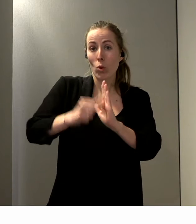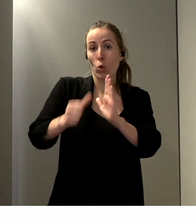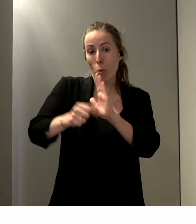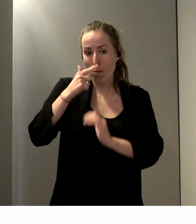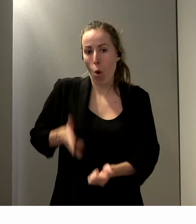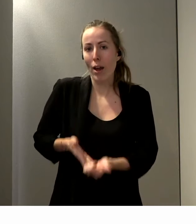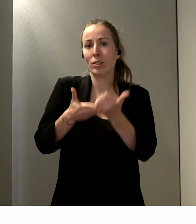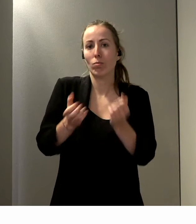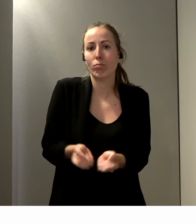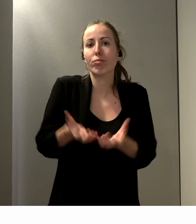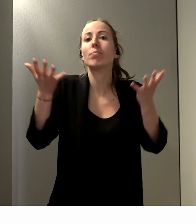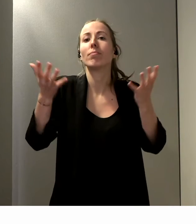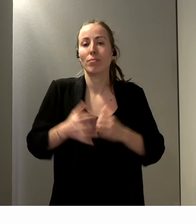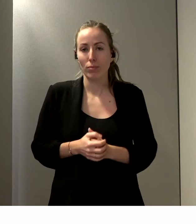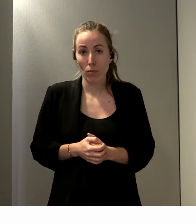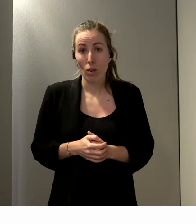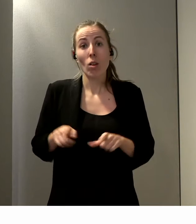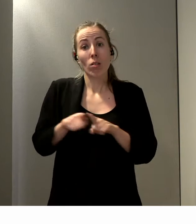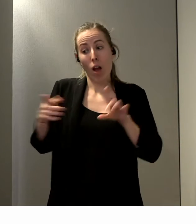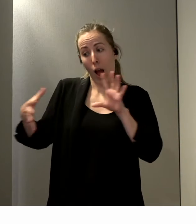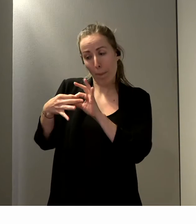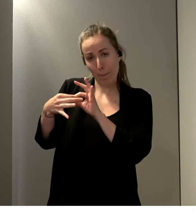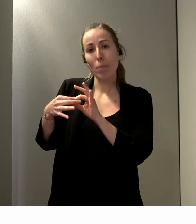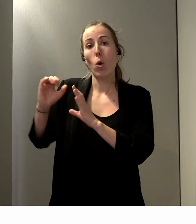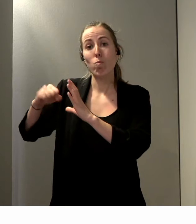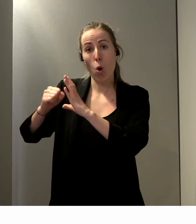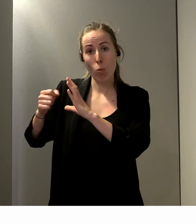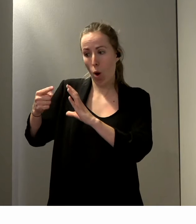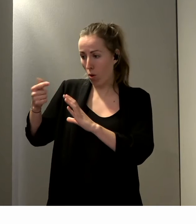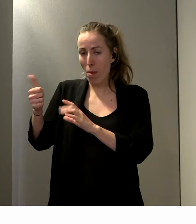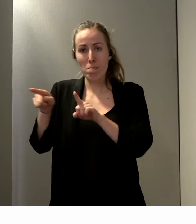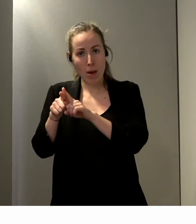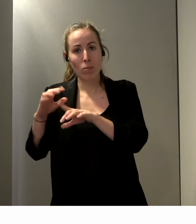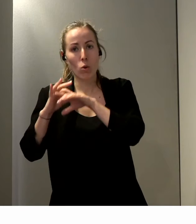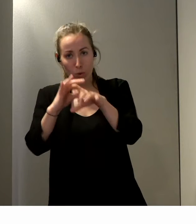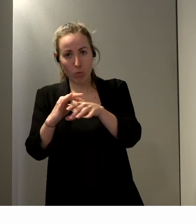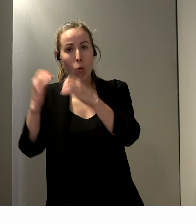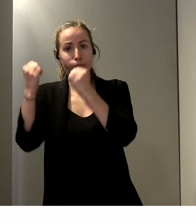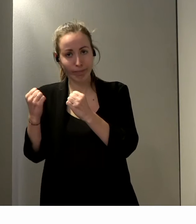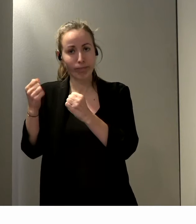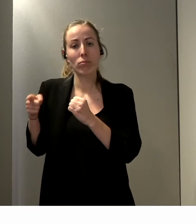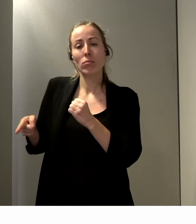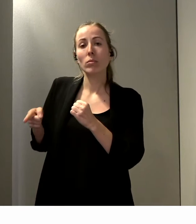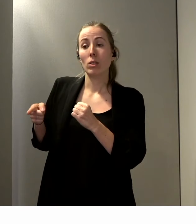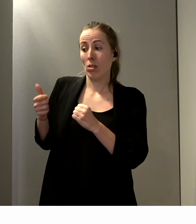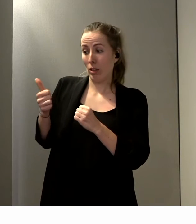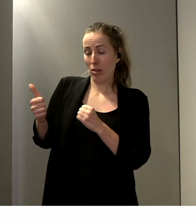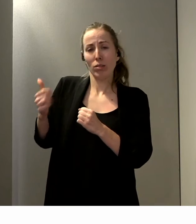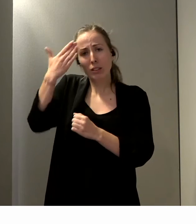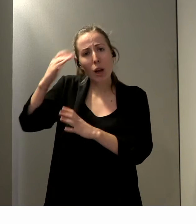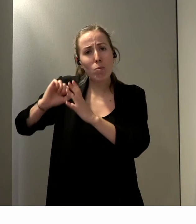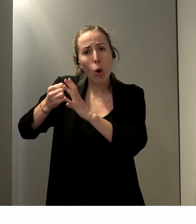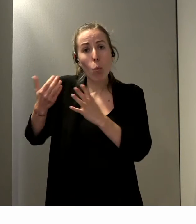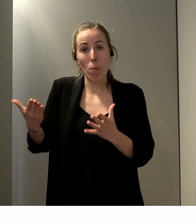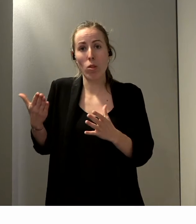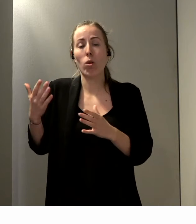financiers. C'est aussi le travail qu'on fait avec Pôle emploi qui renforce ces accompagnements, ce qu'on appelle l'accompagnement renforcé à Pôle emploi. Et Pôle emploi, vous savez,